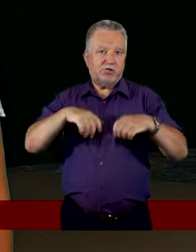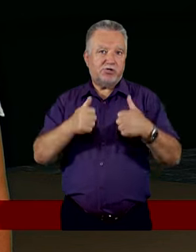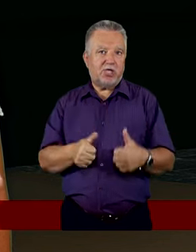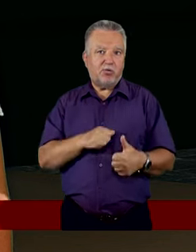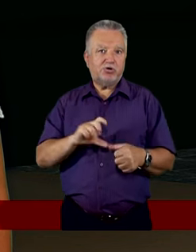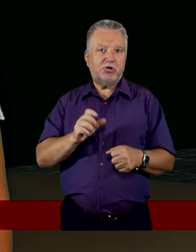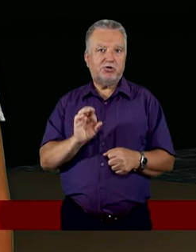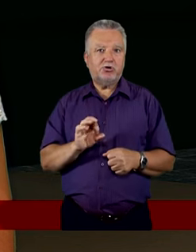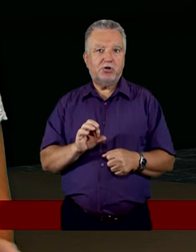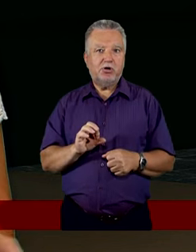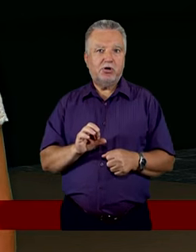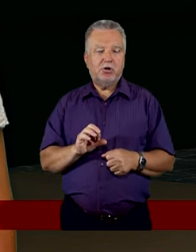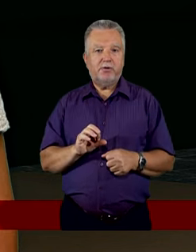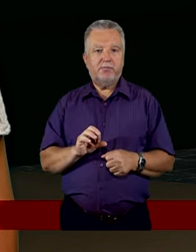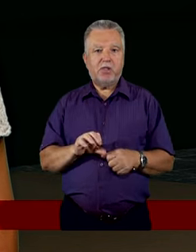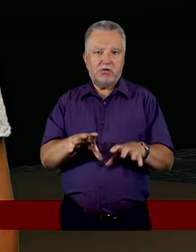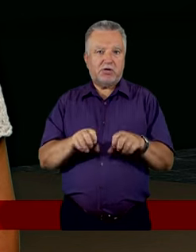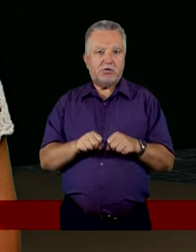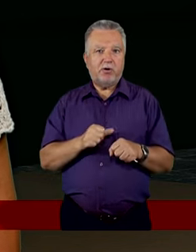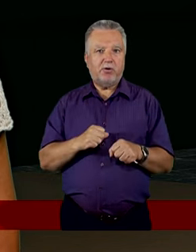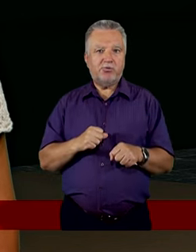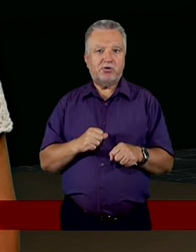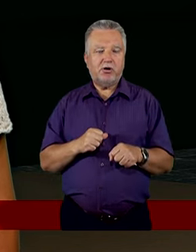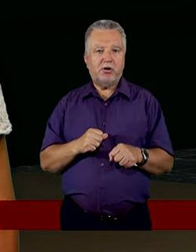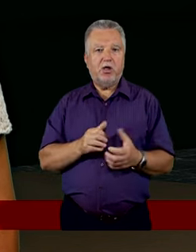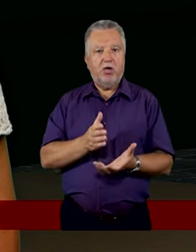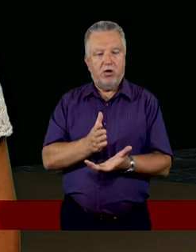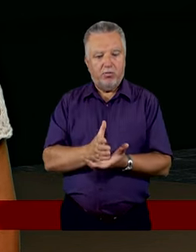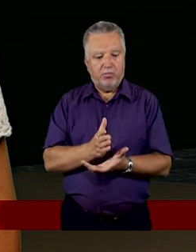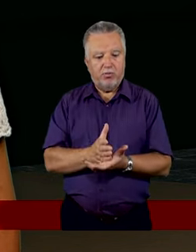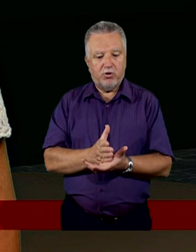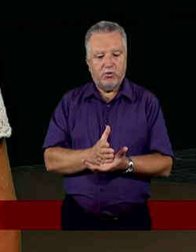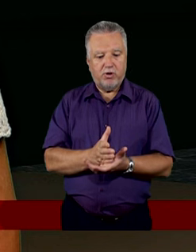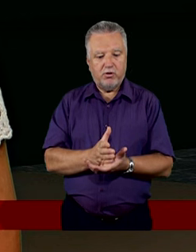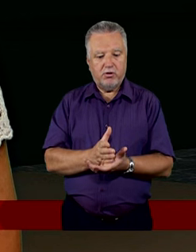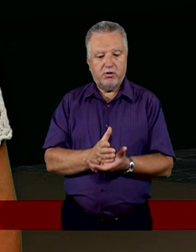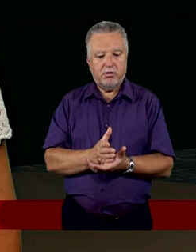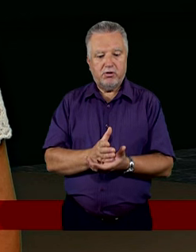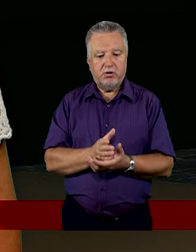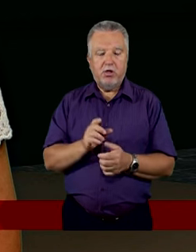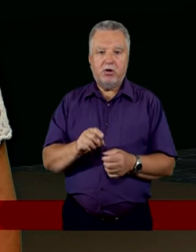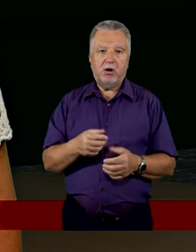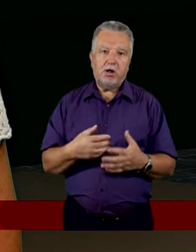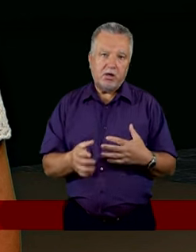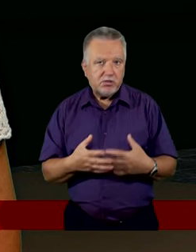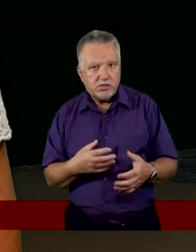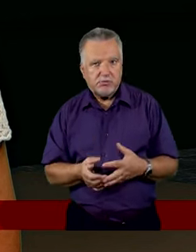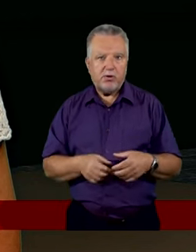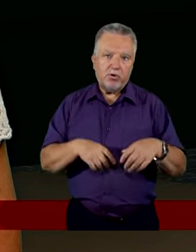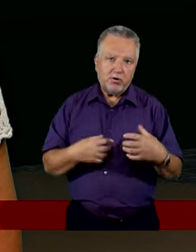jej stało, czy zemdlała, no ale zatrzymałam się. Udzieliłam tej potrzebnej jej pomocy, okazało się, że ta osoba